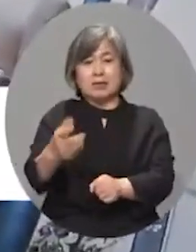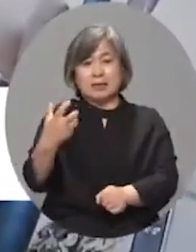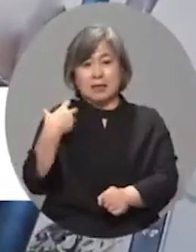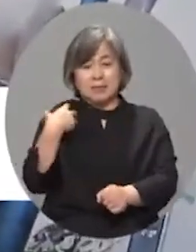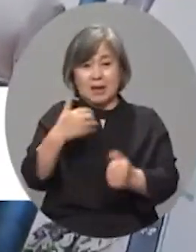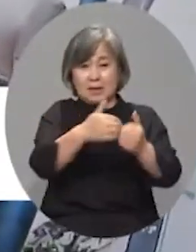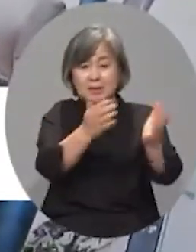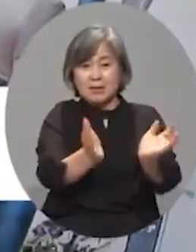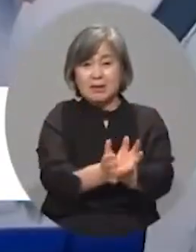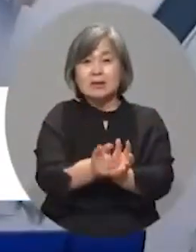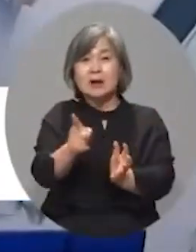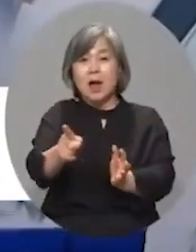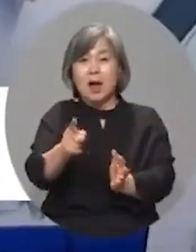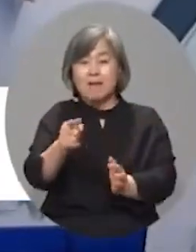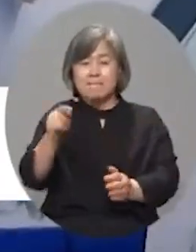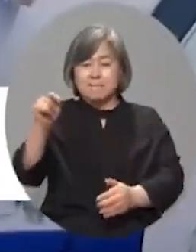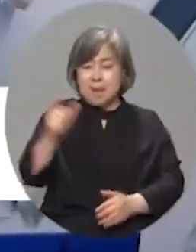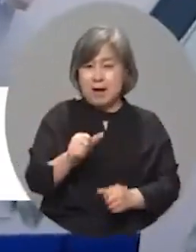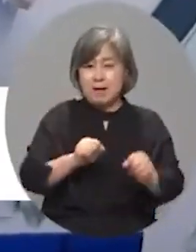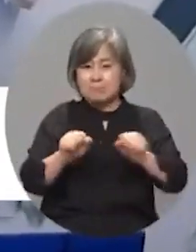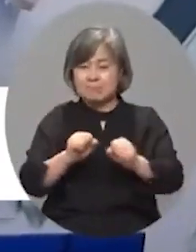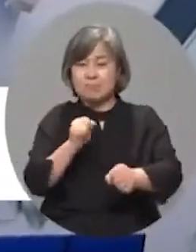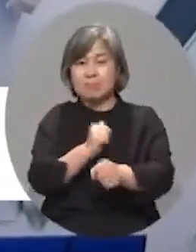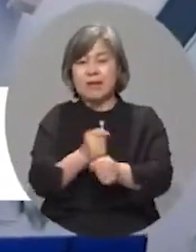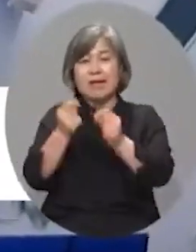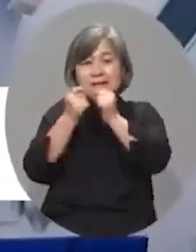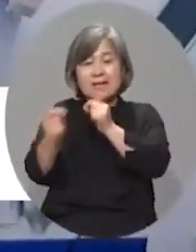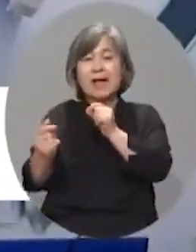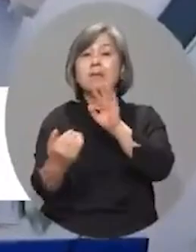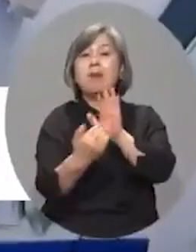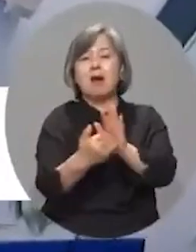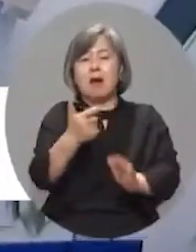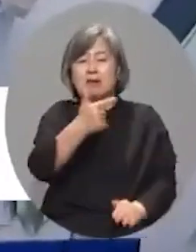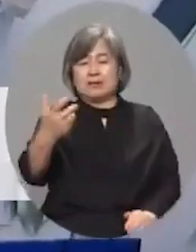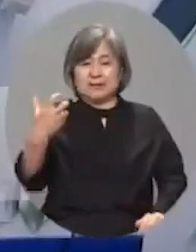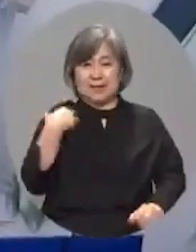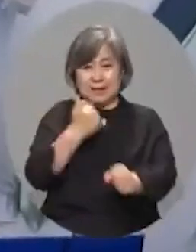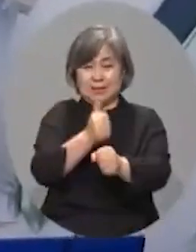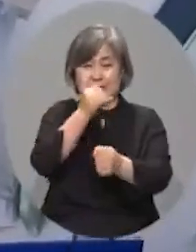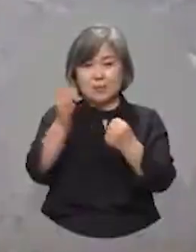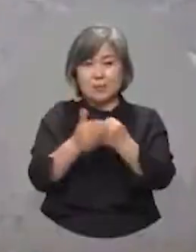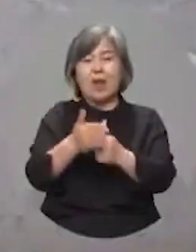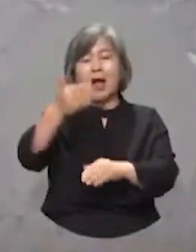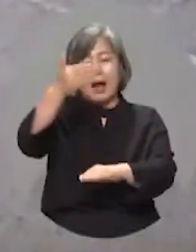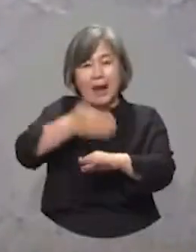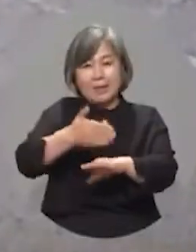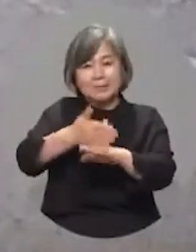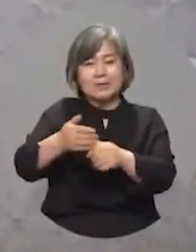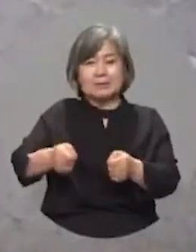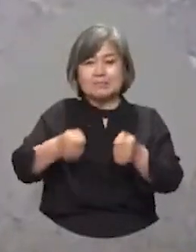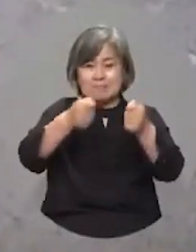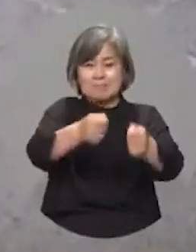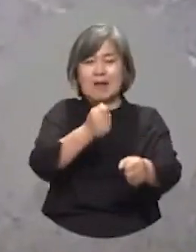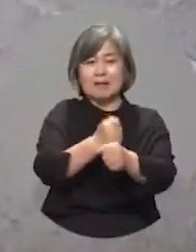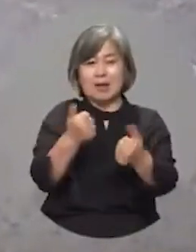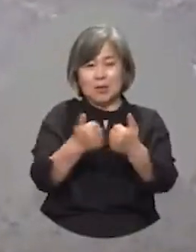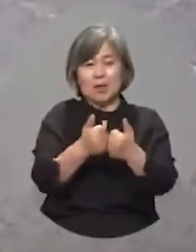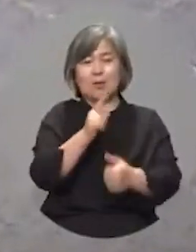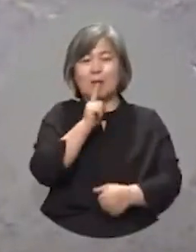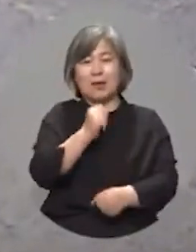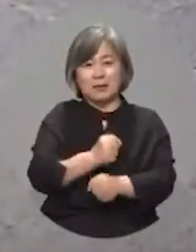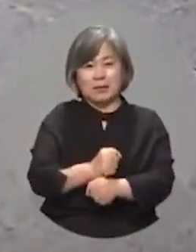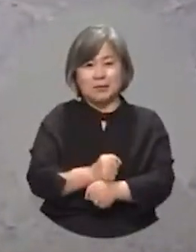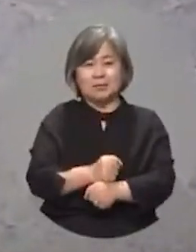시구 대는 해당 직원이 순발력 있게 되죠 에 사기 피해를 막는데 큰 역할을 했다 며 감사장 수요를 건의했다 고 밝혔습니다